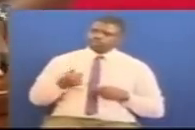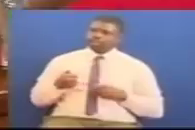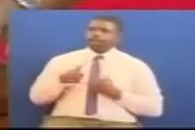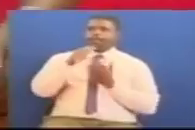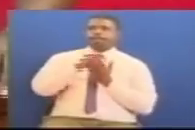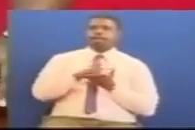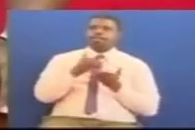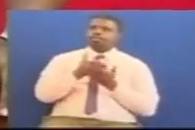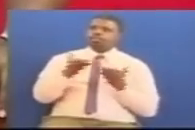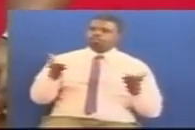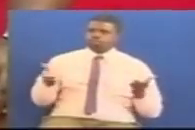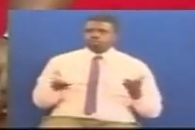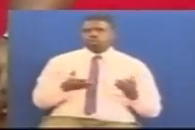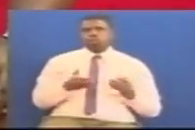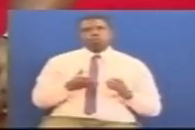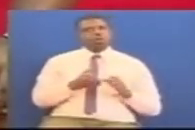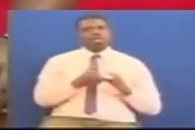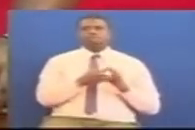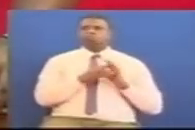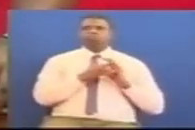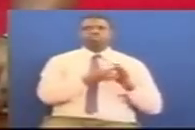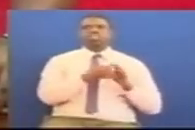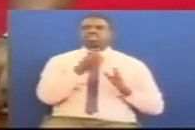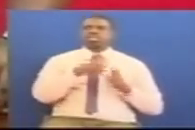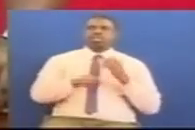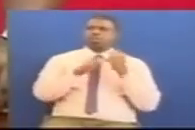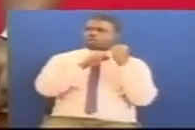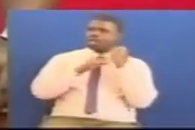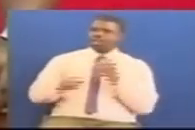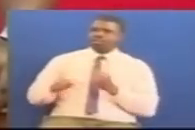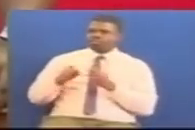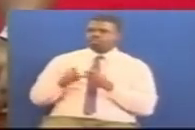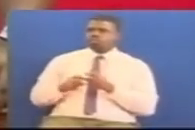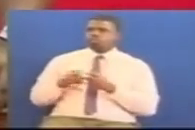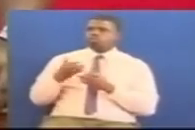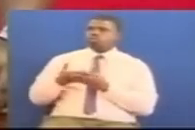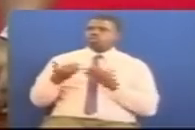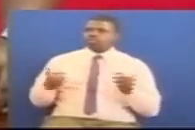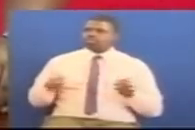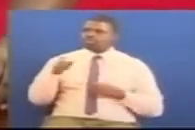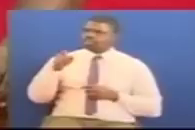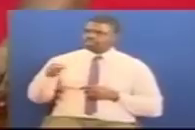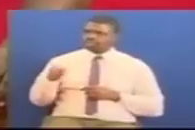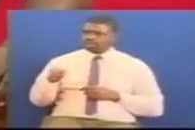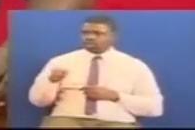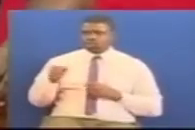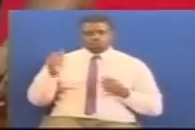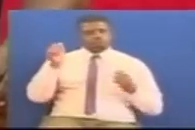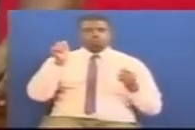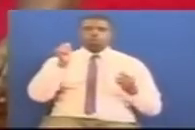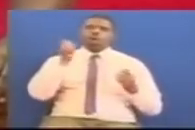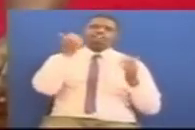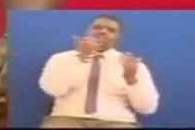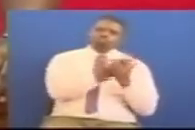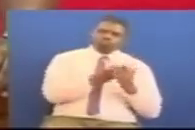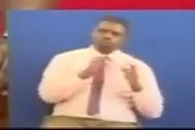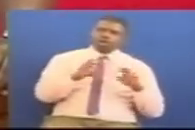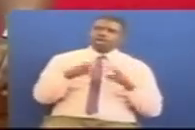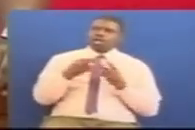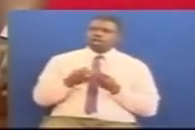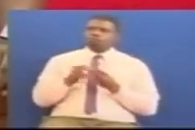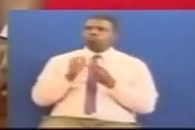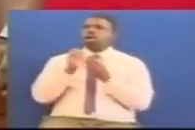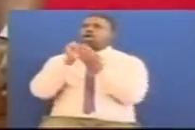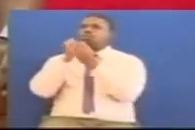walipo wasijihusishe katika uhalifu utakaowasababishia wawe wafungwa ama wawe